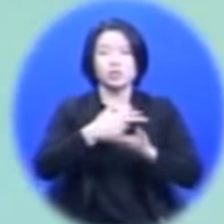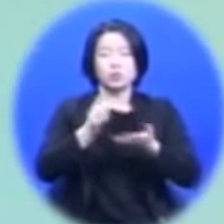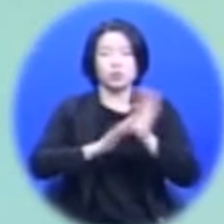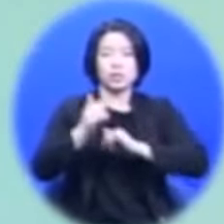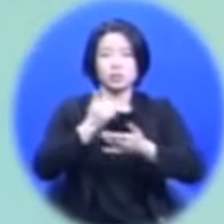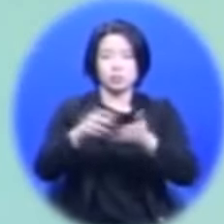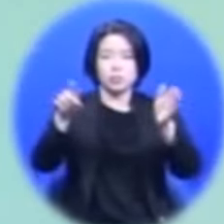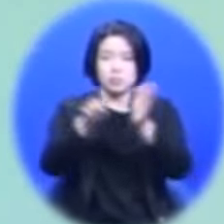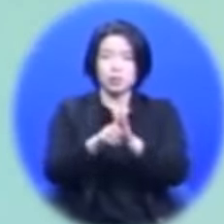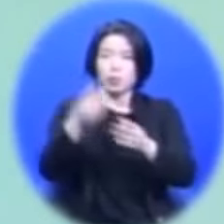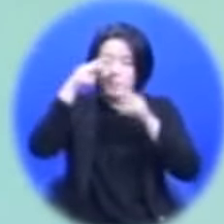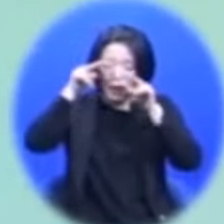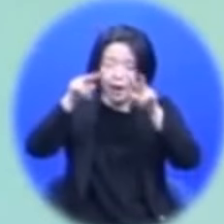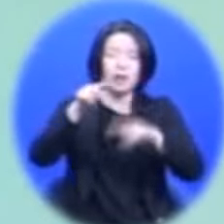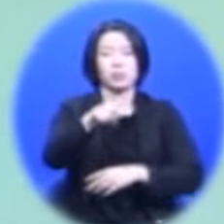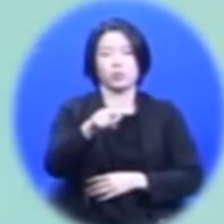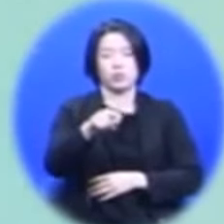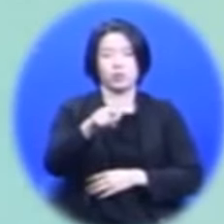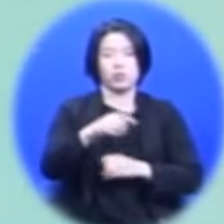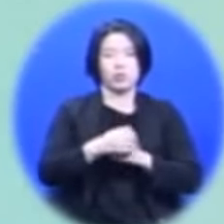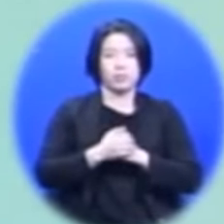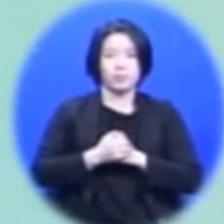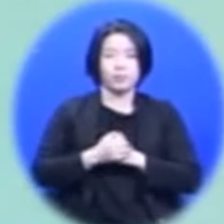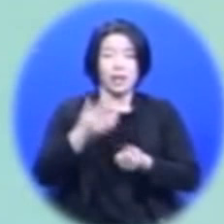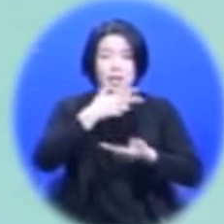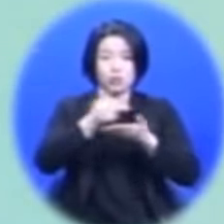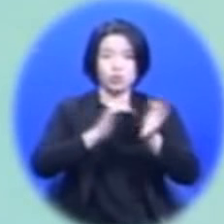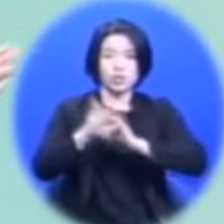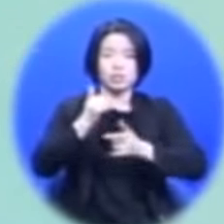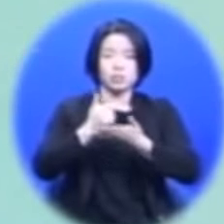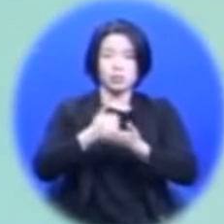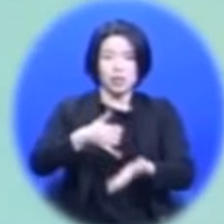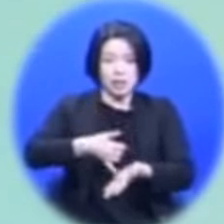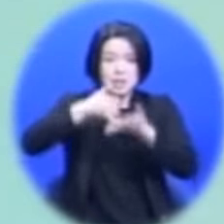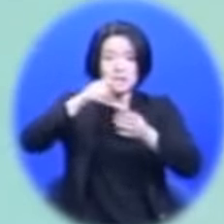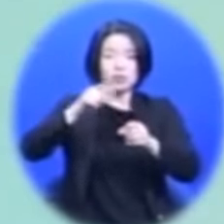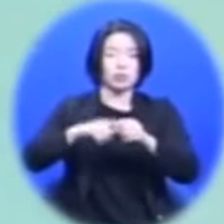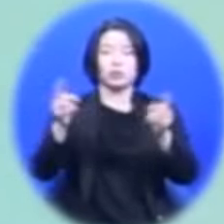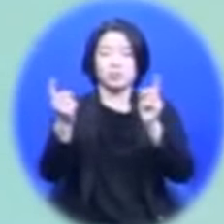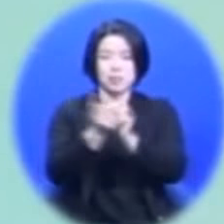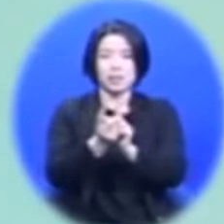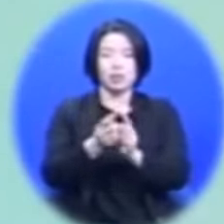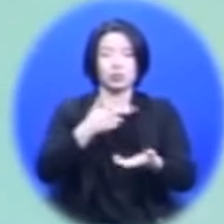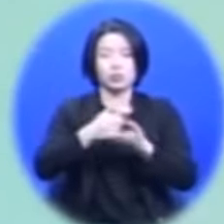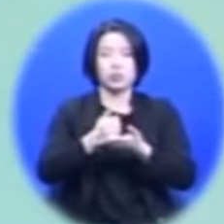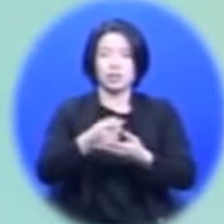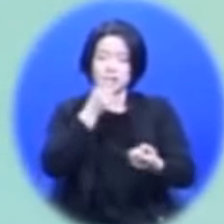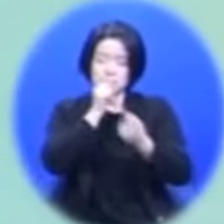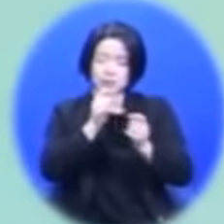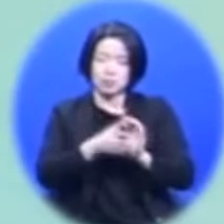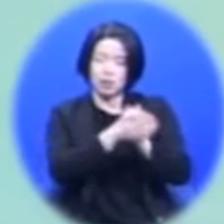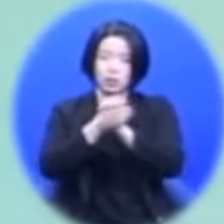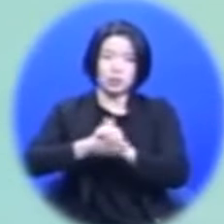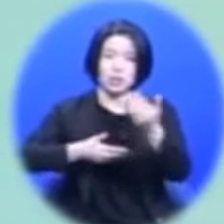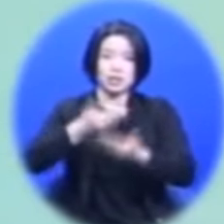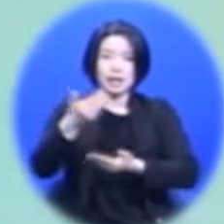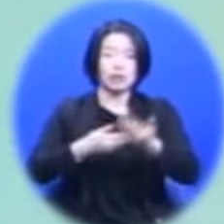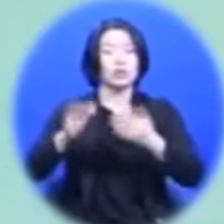계속 믿고 바라보는 것입니다. 주 예수님을 인격적으로 만나고 주님과 친밀한 교제를 나누게